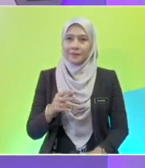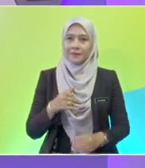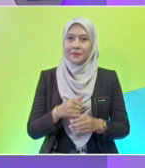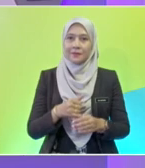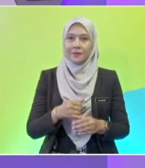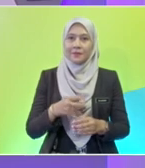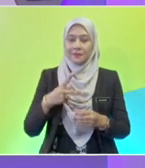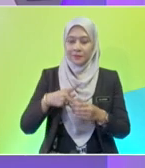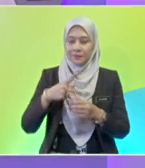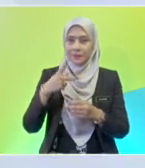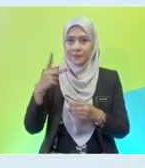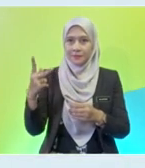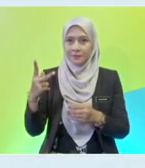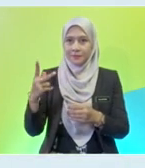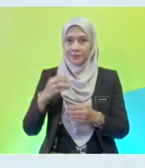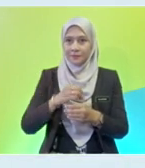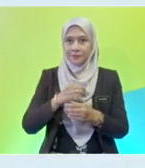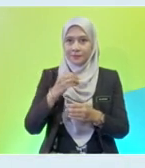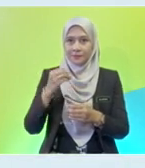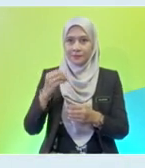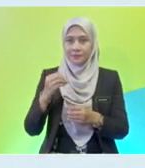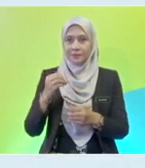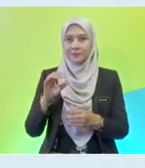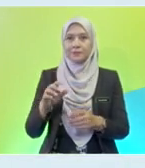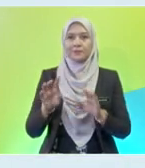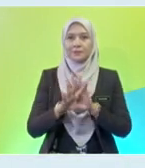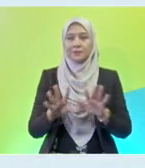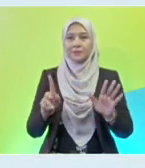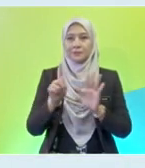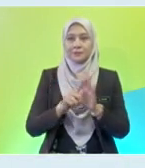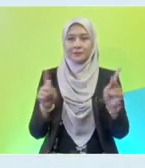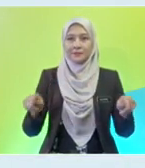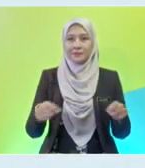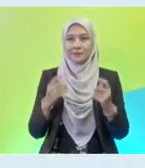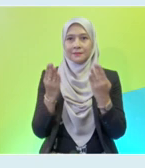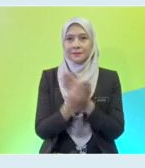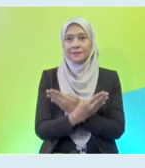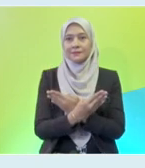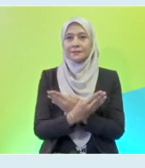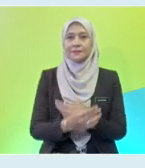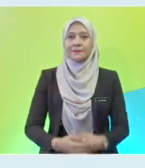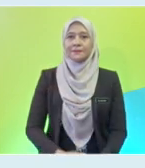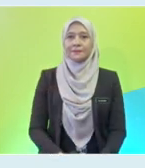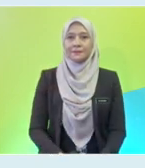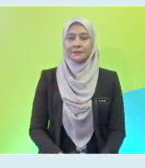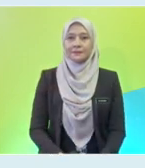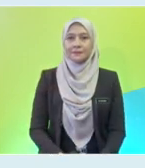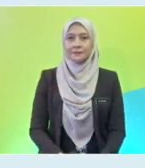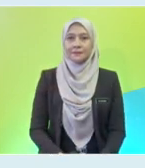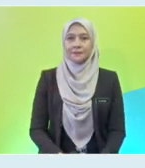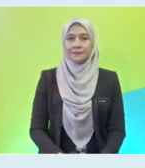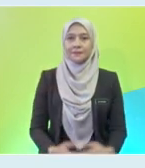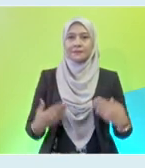oksida yang masih tidak bertindak balasan jadi di sini murid-murid cek guna Ingatkan ada dua